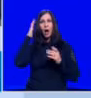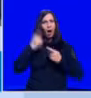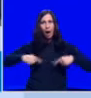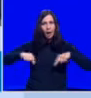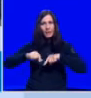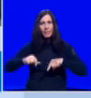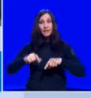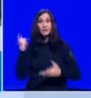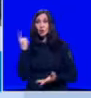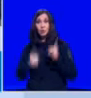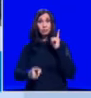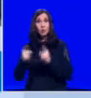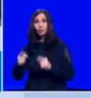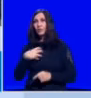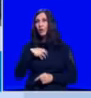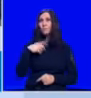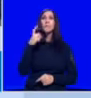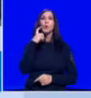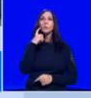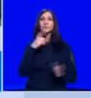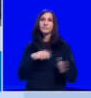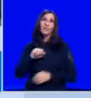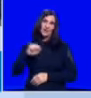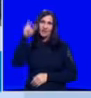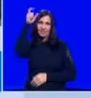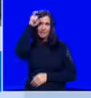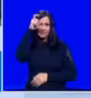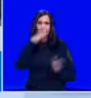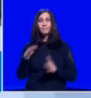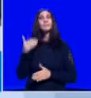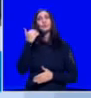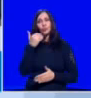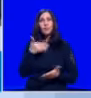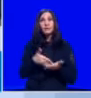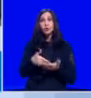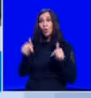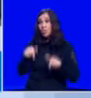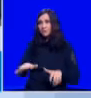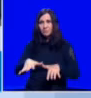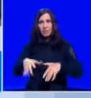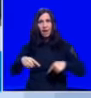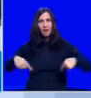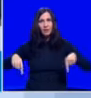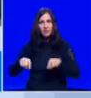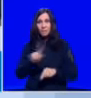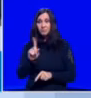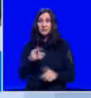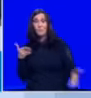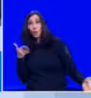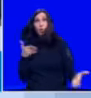от ГЕРБ и от Бойко Борисов. И ДПС. Добре, и ДПС. Защо днес в пленарна зала не